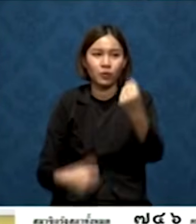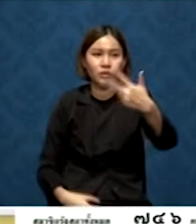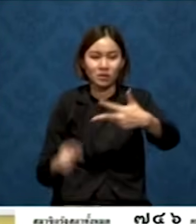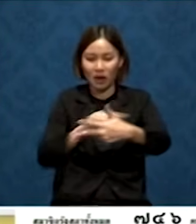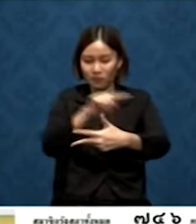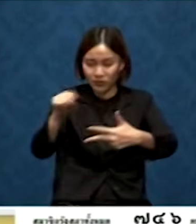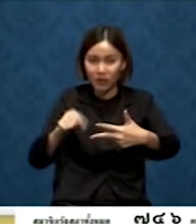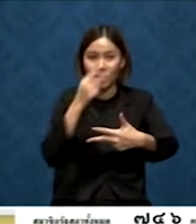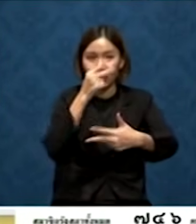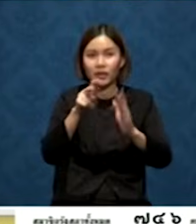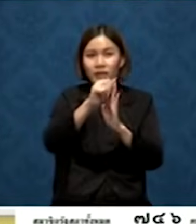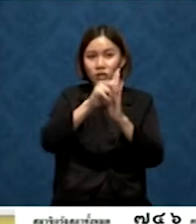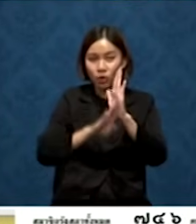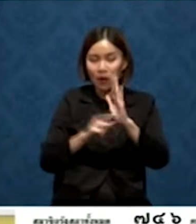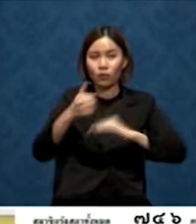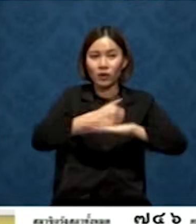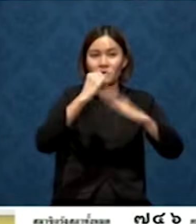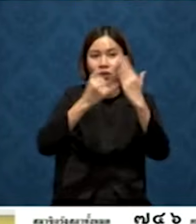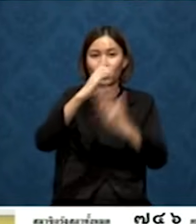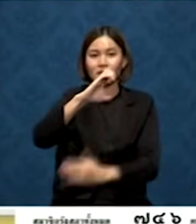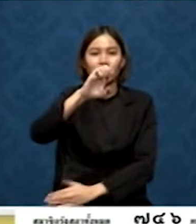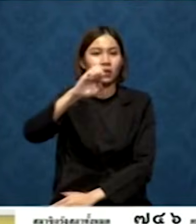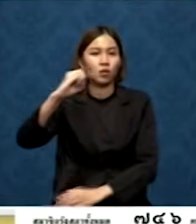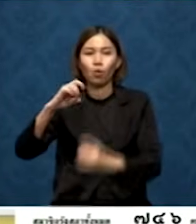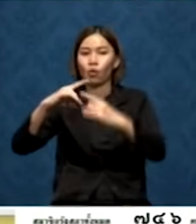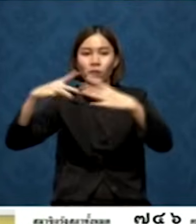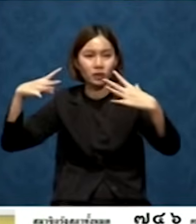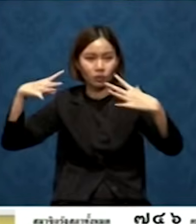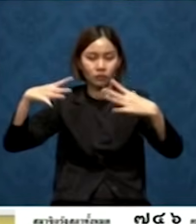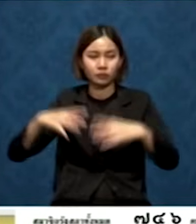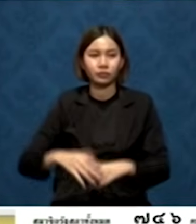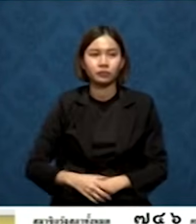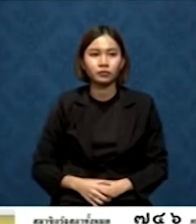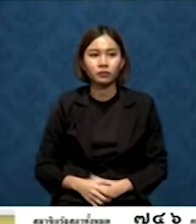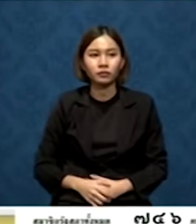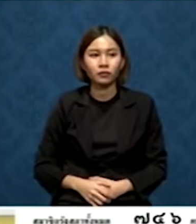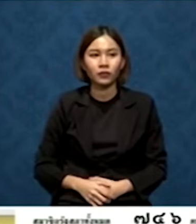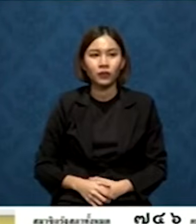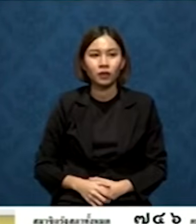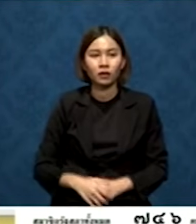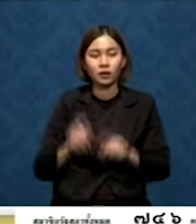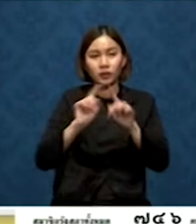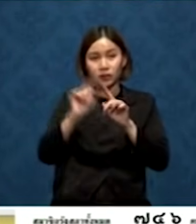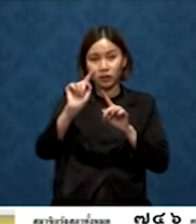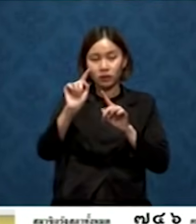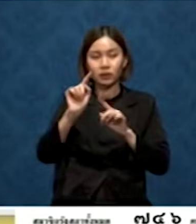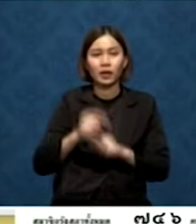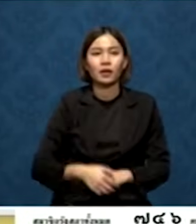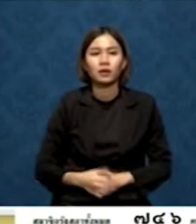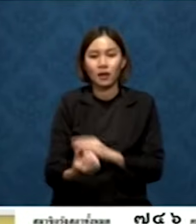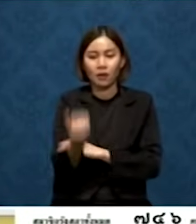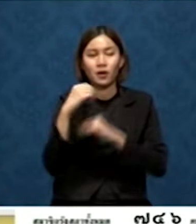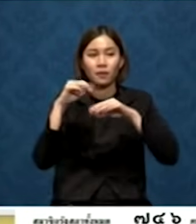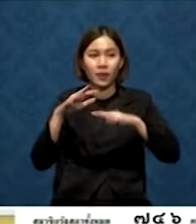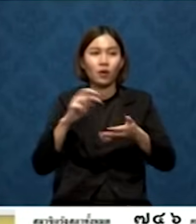ซึ่งเราจะเห็นว่านโยบายผู้ว่า coนั้นไม่สามารถตอบโจทย์ได้แม้แต่ข้อเดียวองค์ประกอบที่ 1ครับของการกระจายอำนาจคือการ